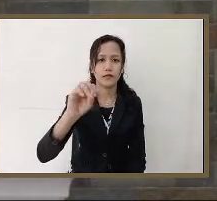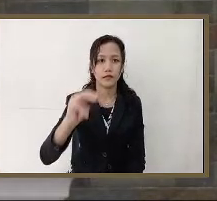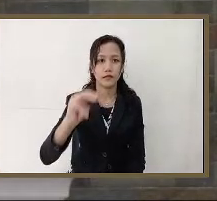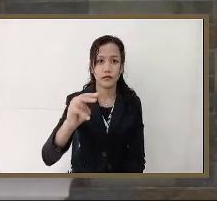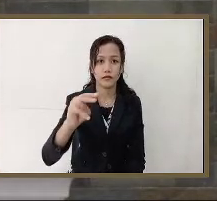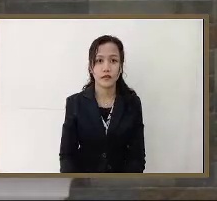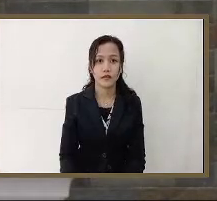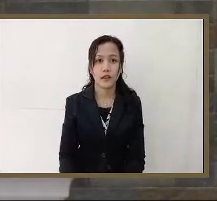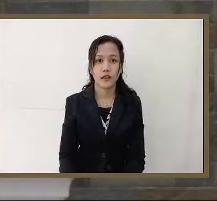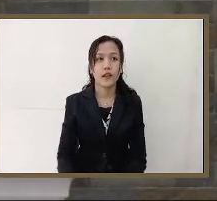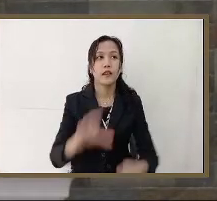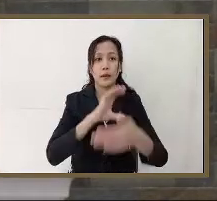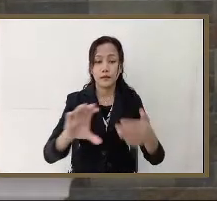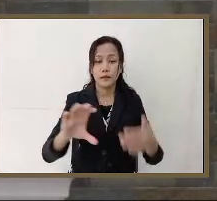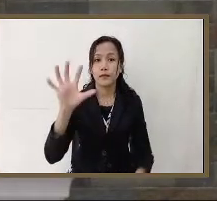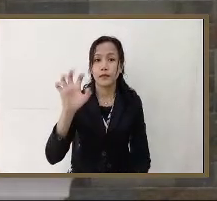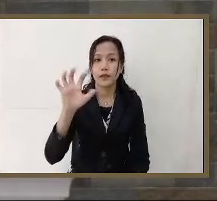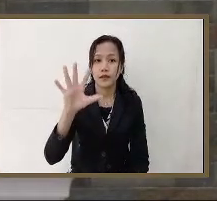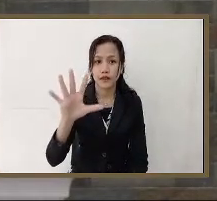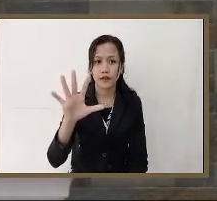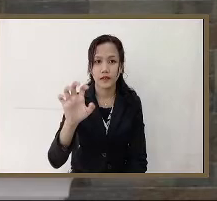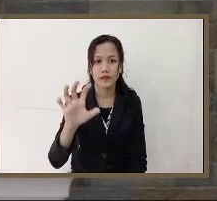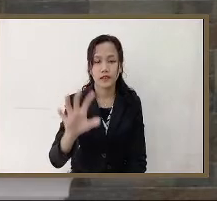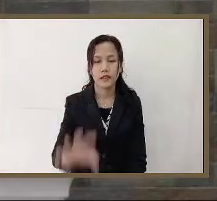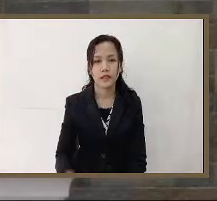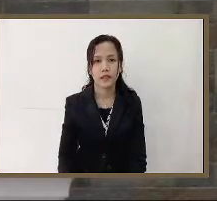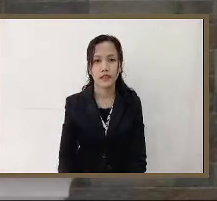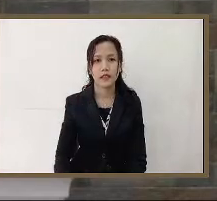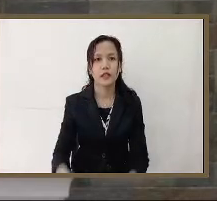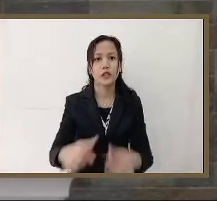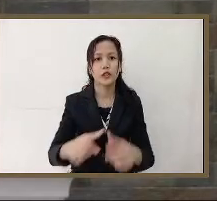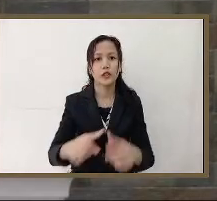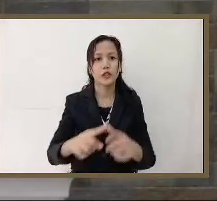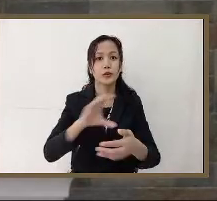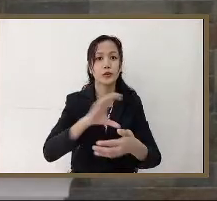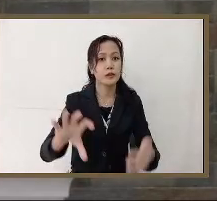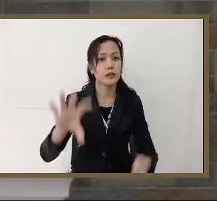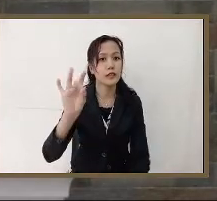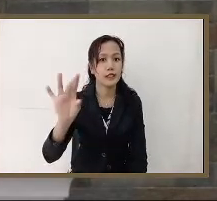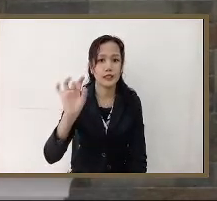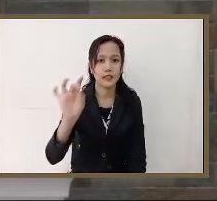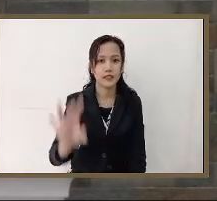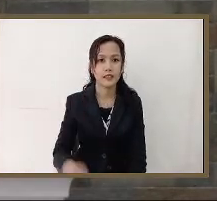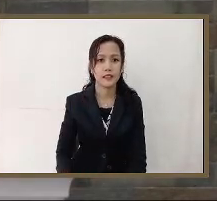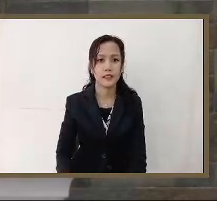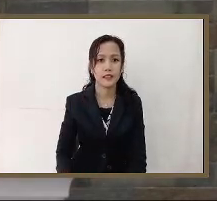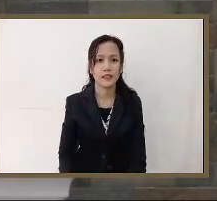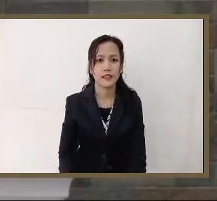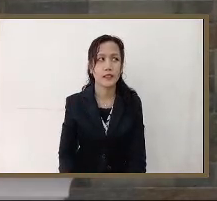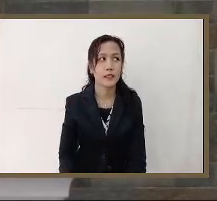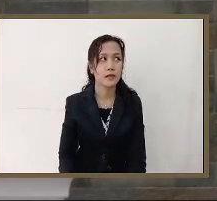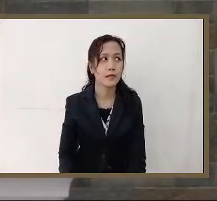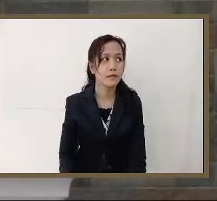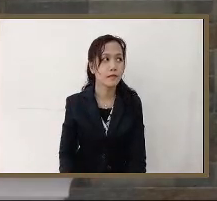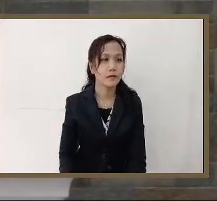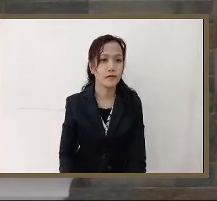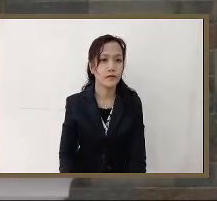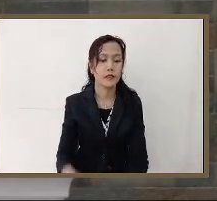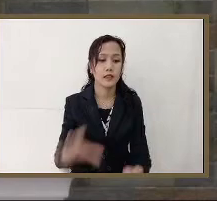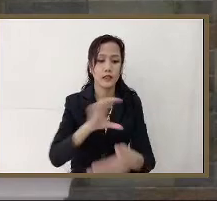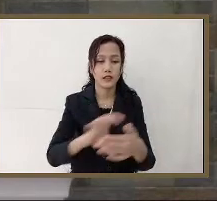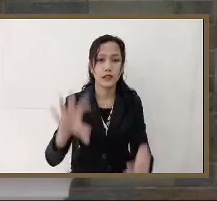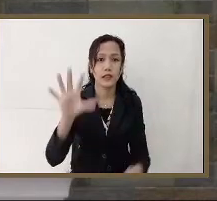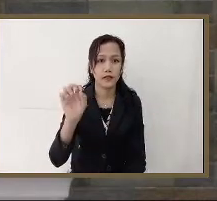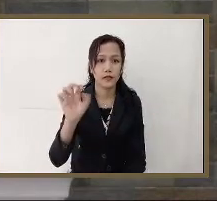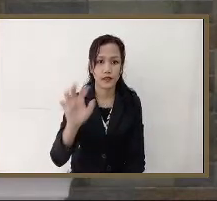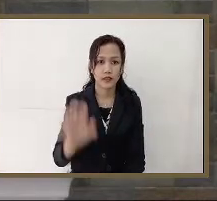chapter 15 hanggang chapter 18. Yeah, chapter 15 down to chapter 18. So